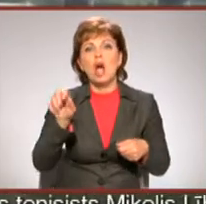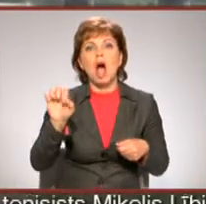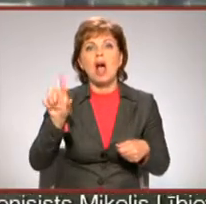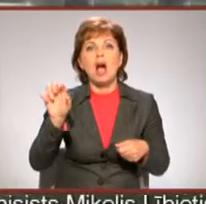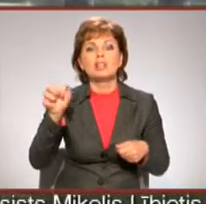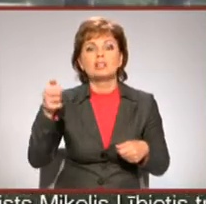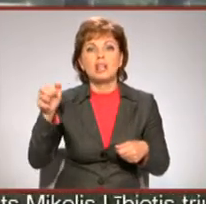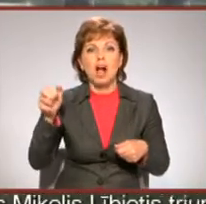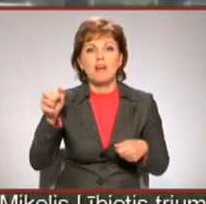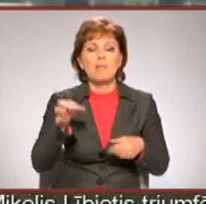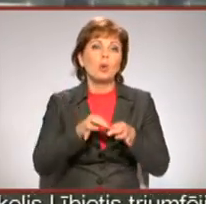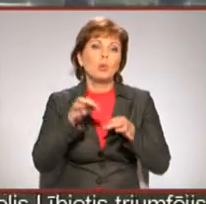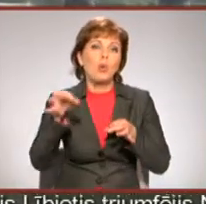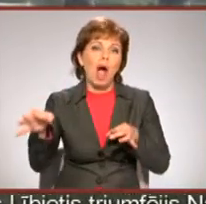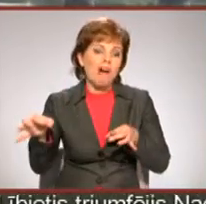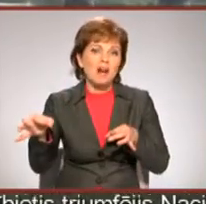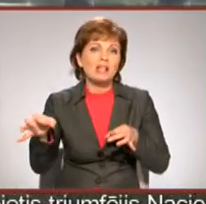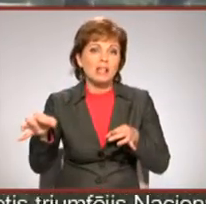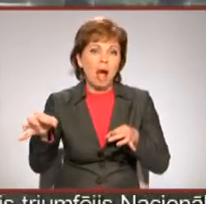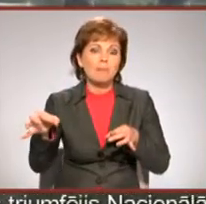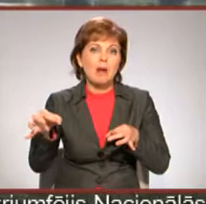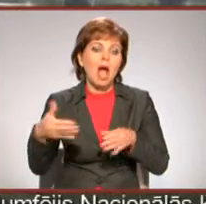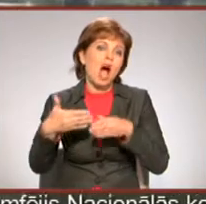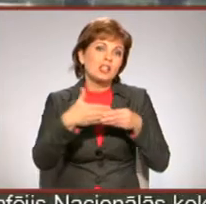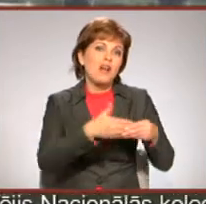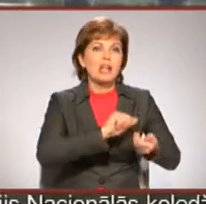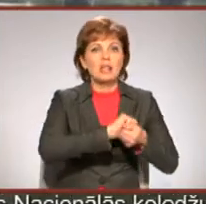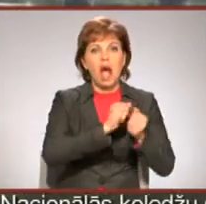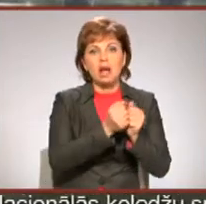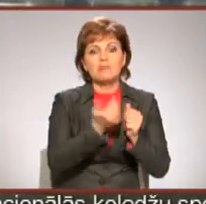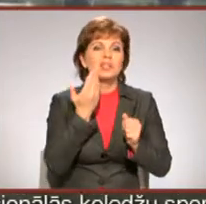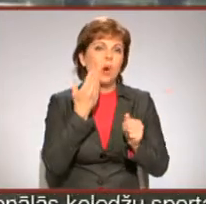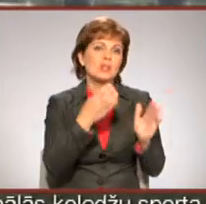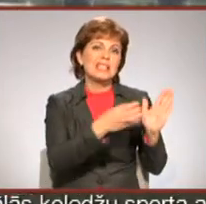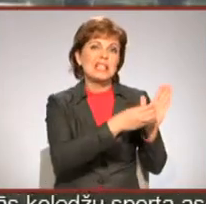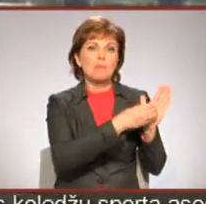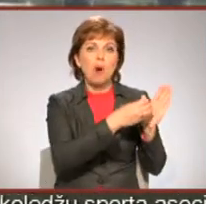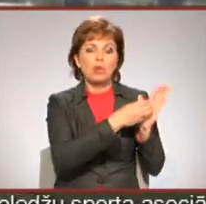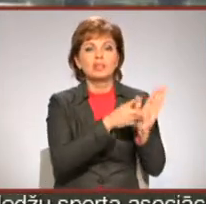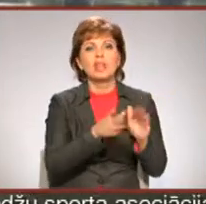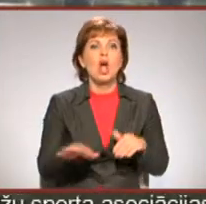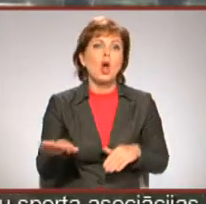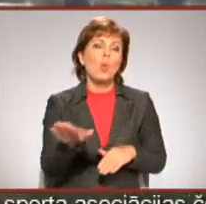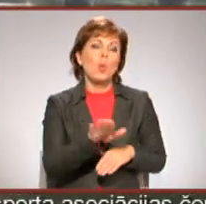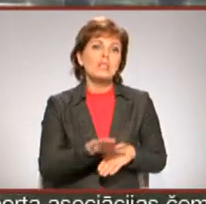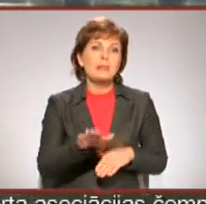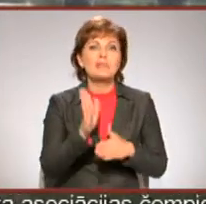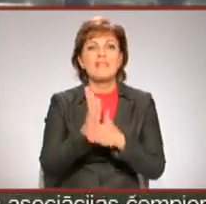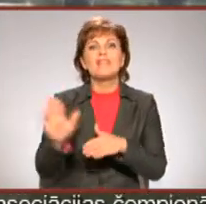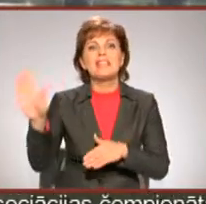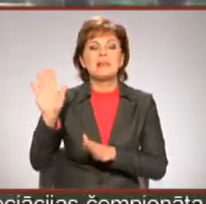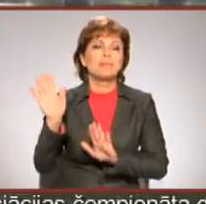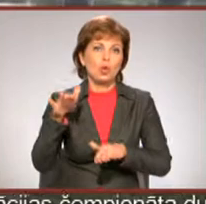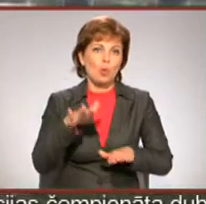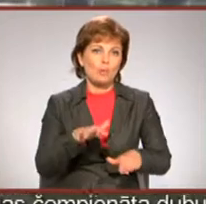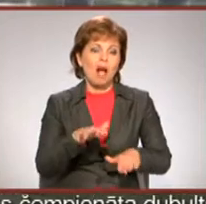Dagnim Straubērkungam vienu akmeni. Vairāk tādu simbolisku akmeni, kurš it kā tā Kurzemes un Vidzemes jūrmalas tā mūs